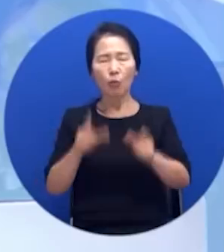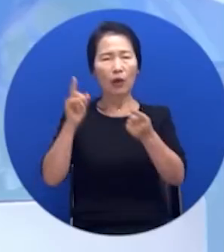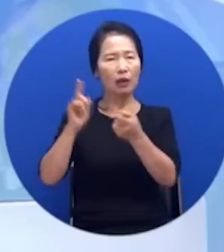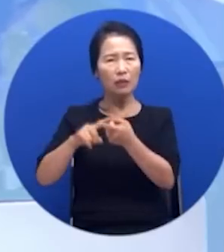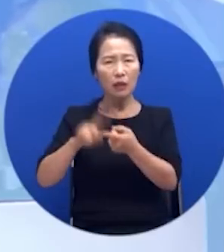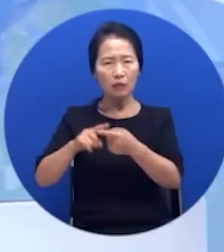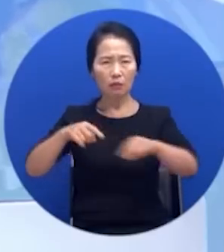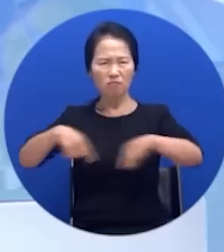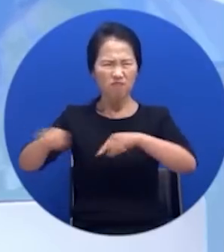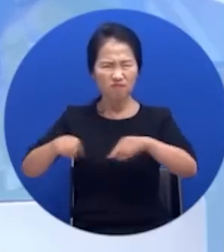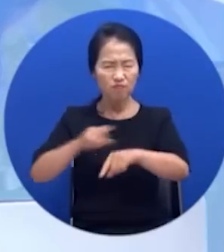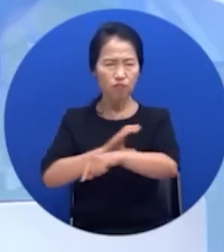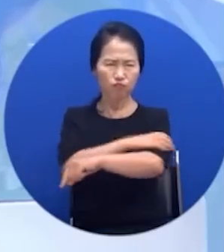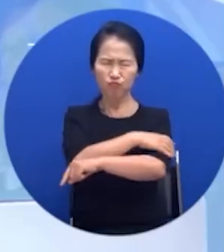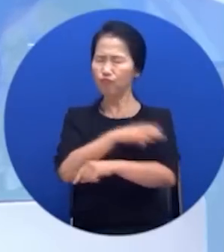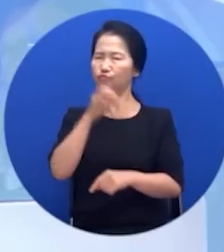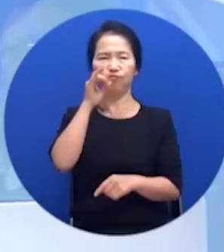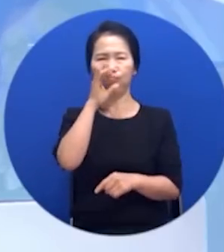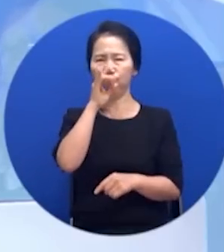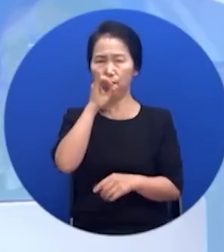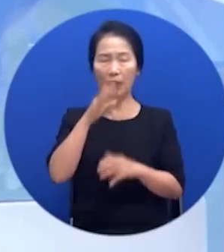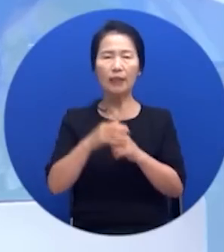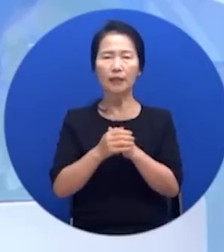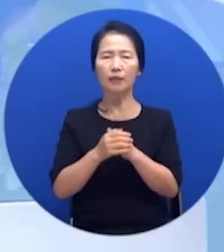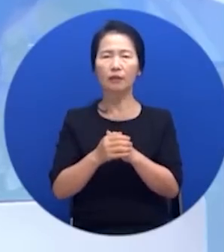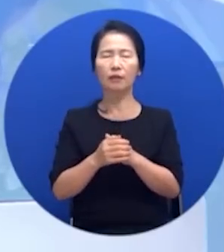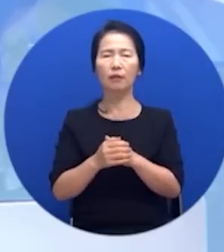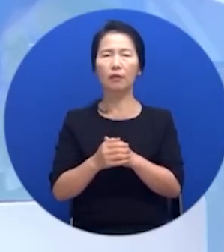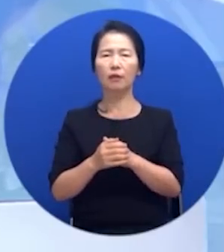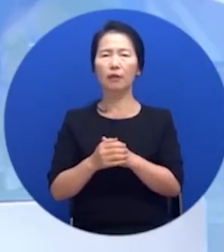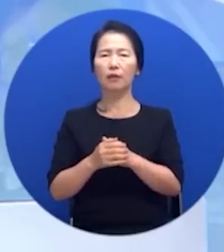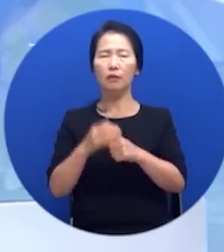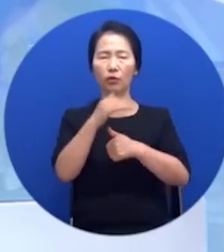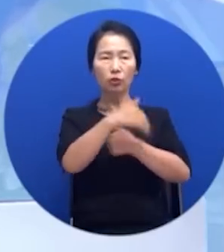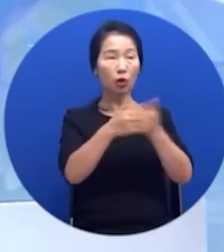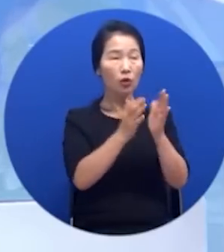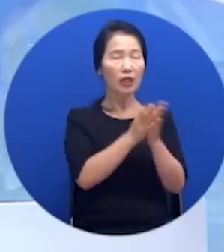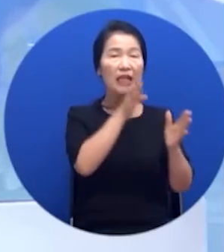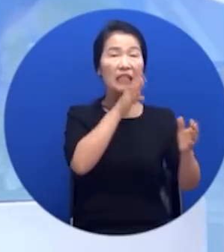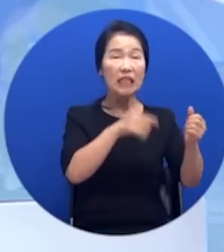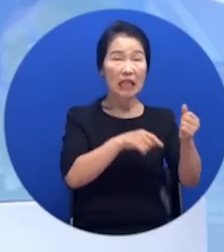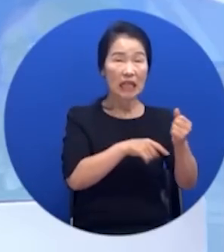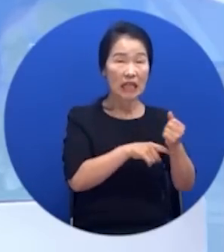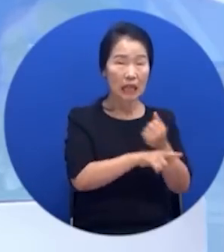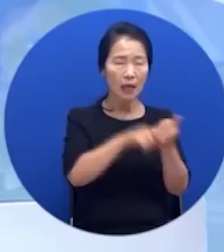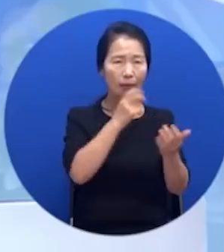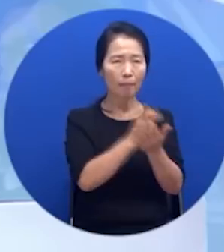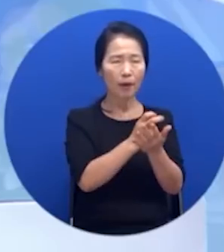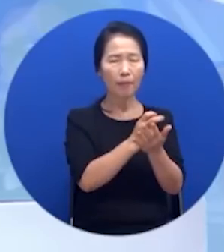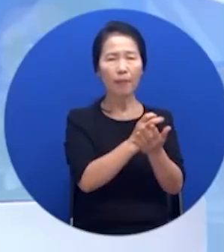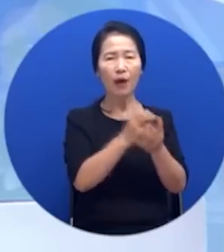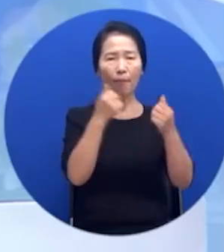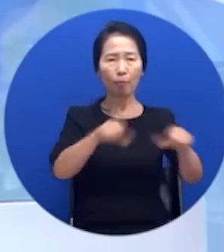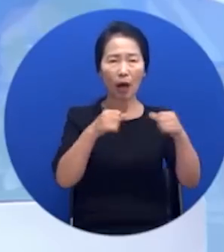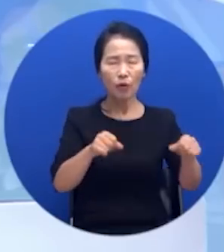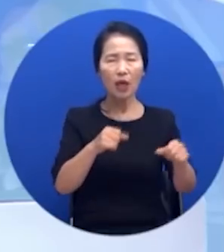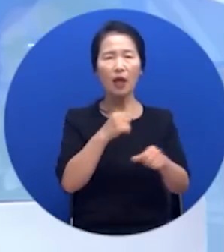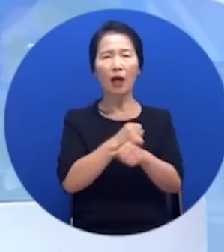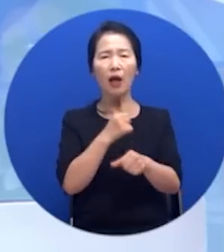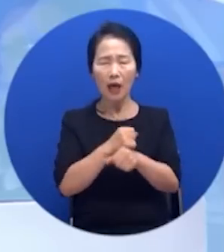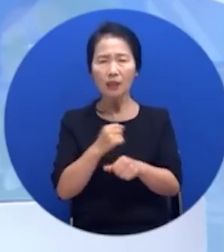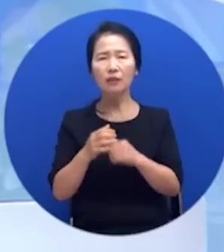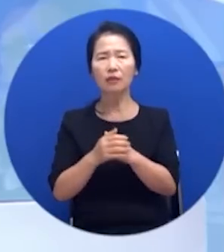한 걸음 더 나아가서 성경의 진리를 훼손하는 양성 붕괴의 법제화 시도는 멈추어야